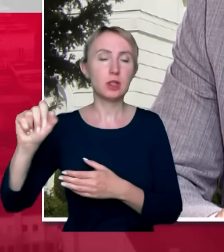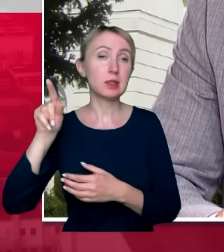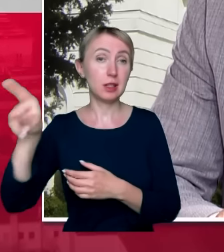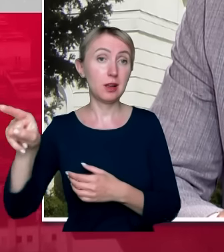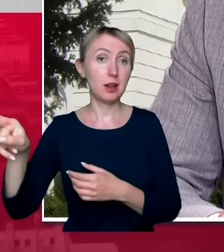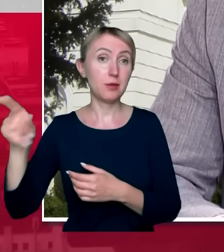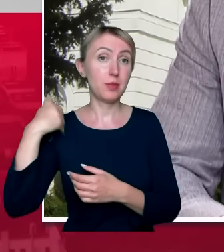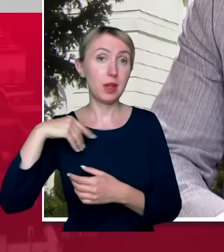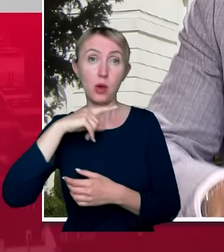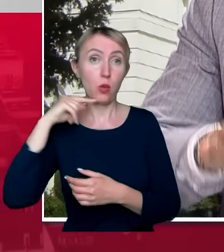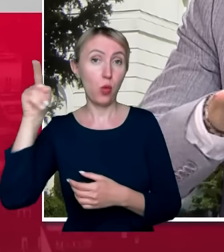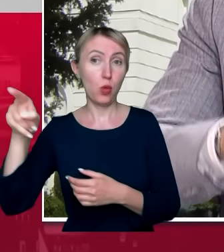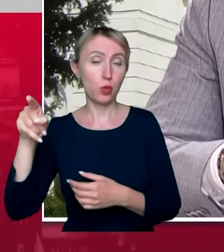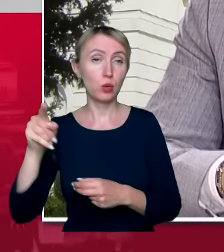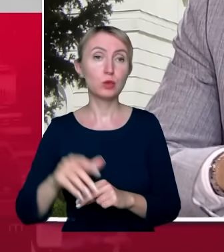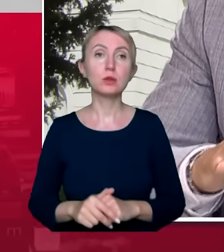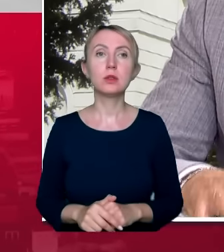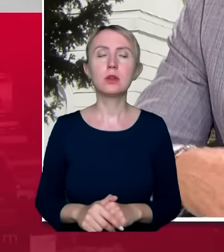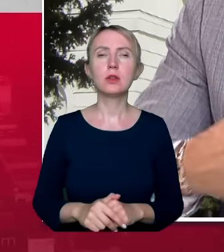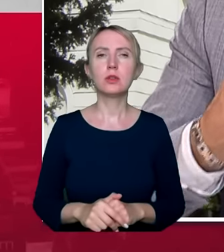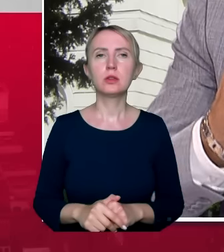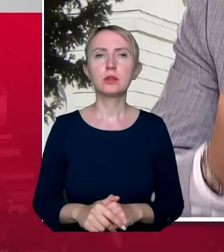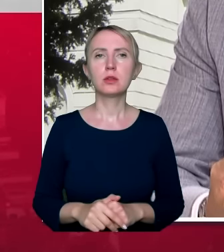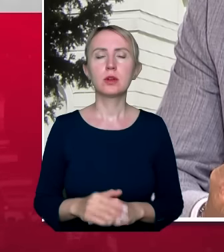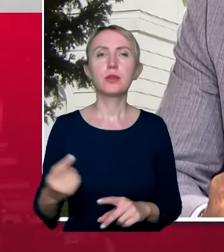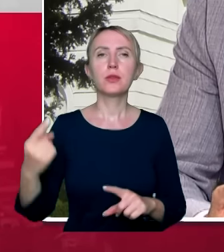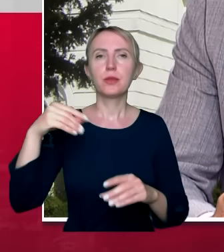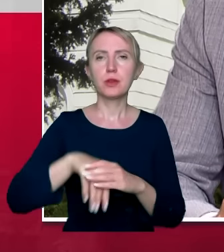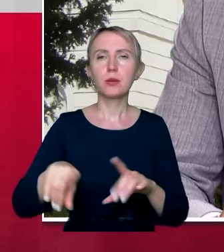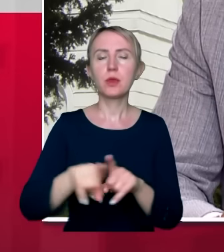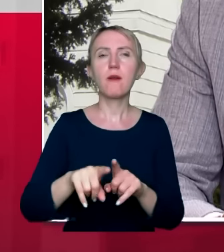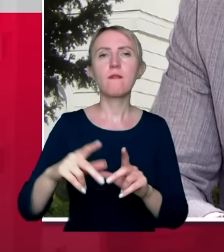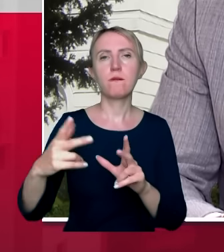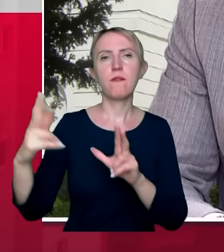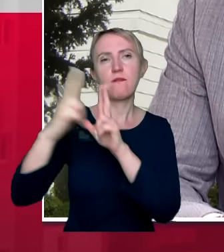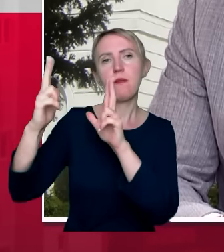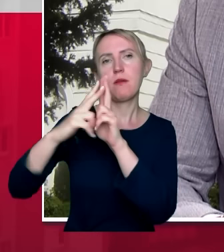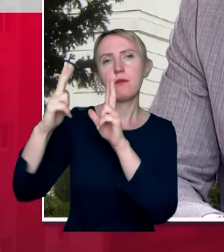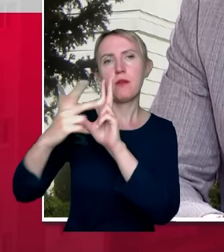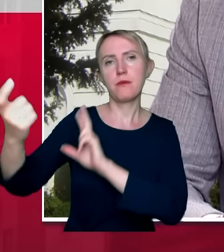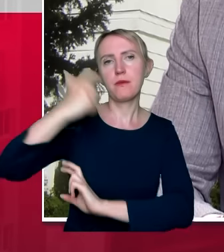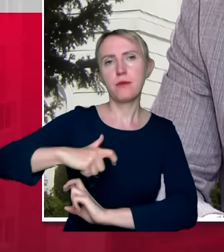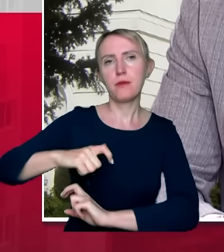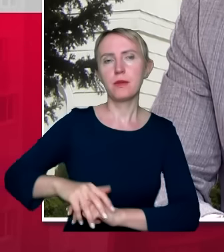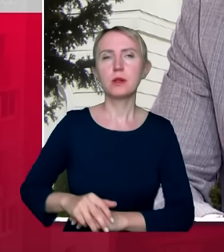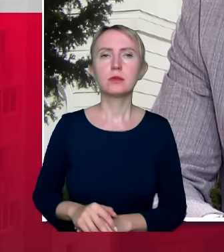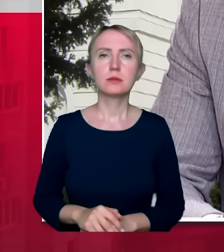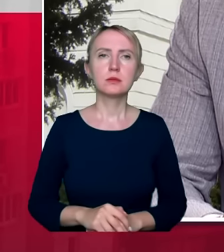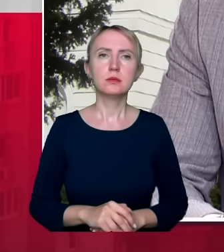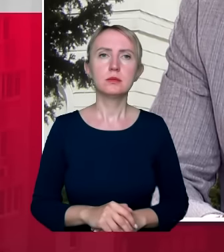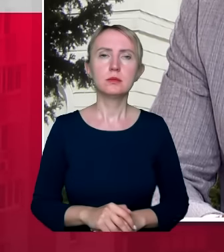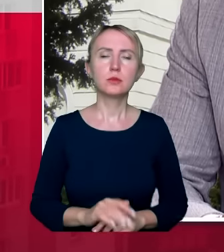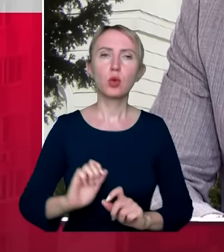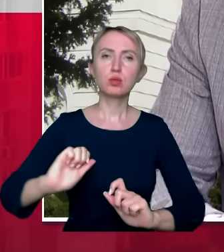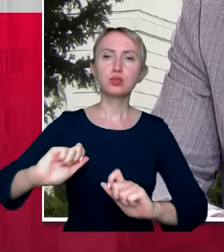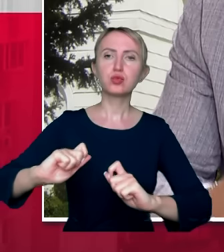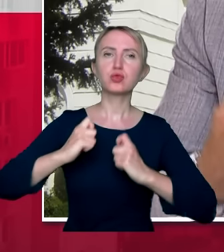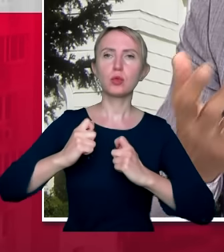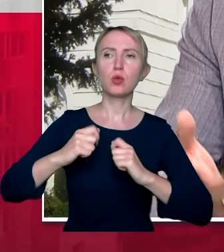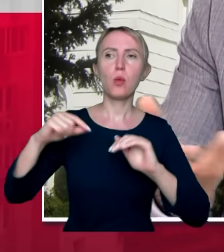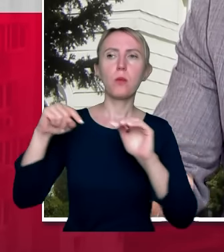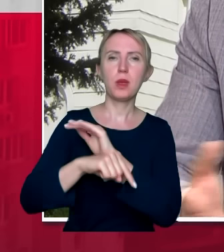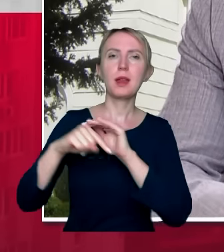białoruska bezpieka. Na to się nakłada fakt wojny hybrydowej, czyli tej operacji przymusowej migracji, o